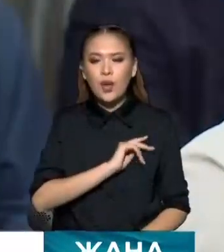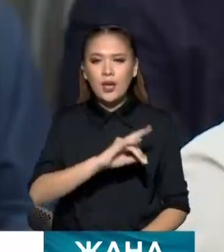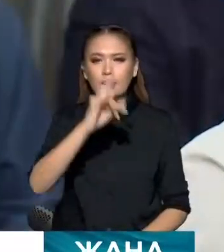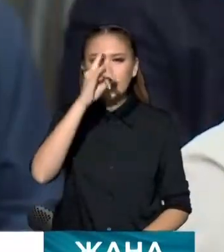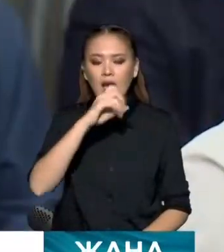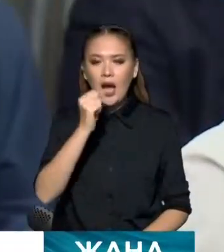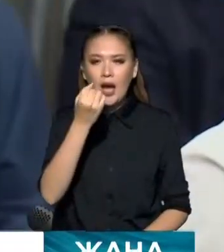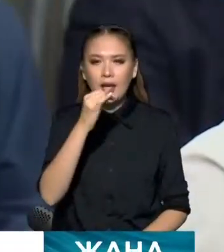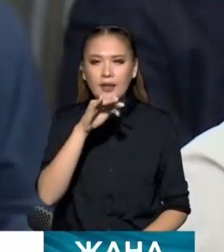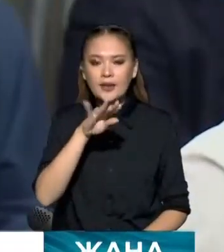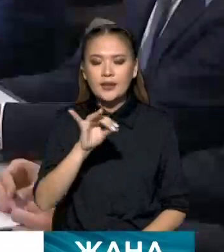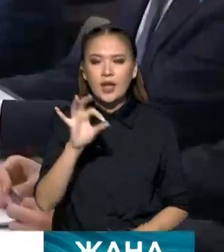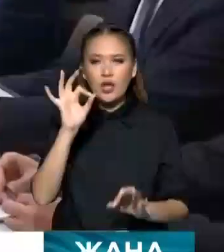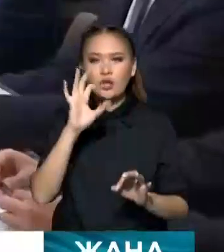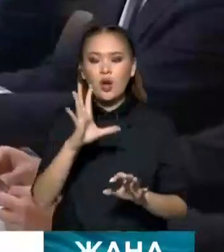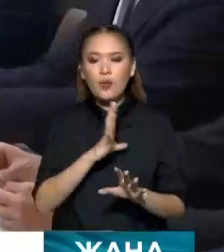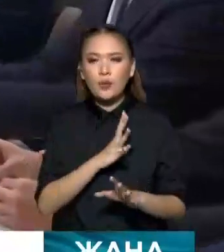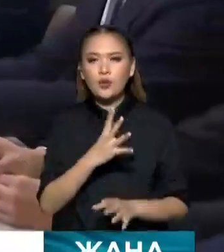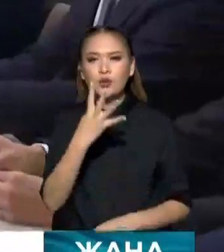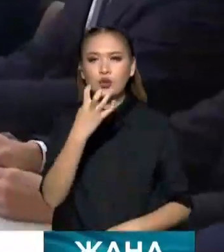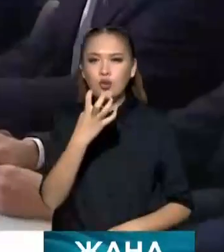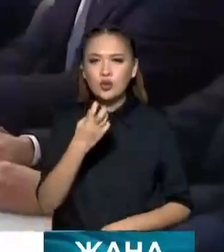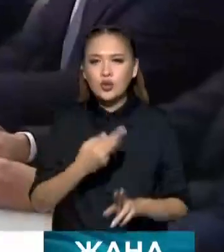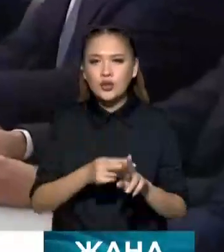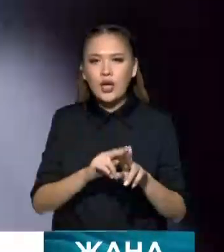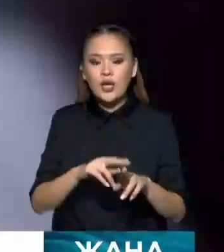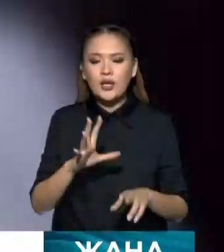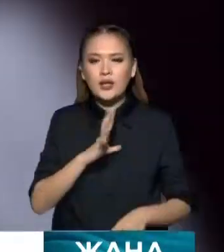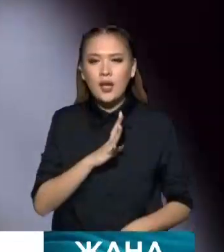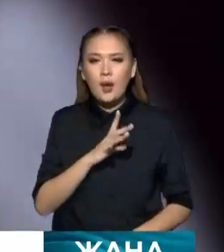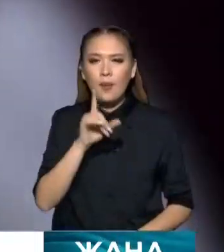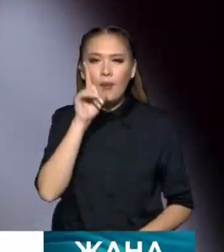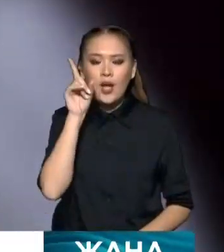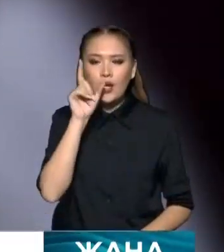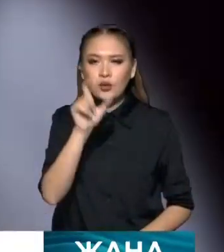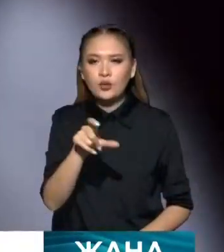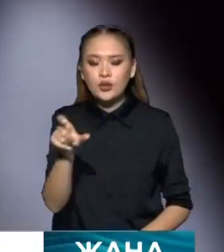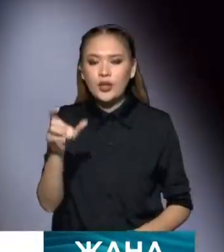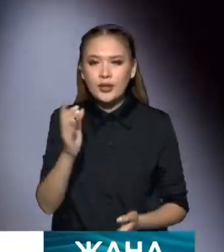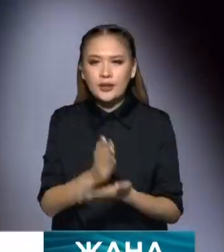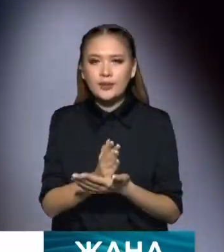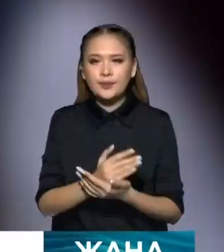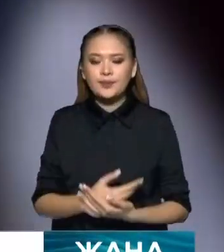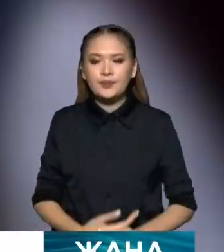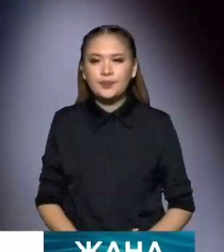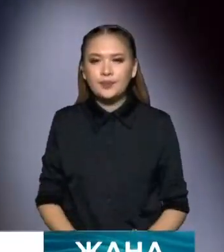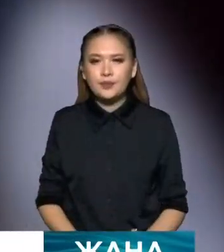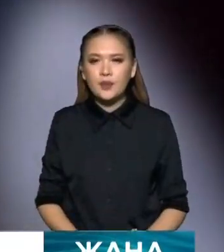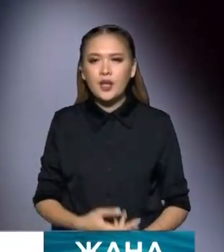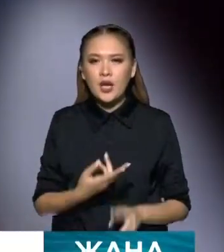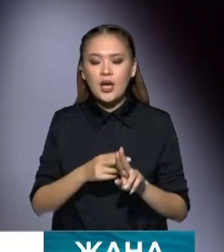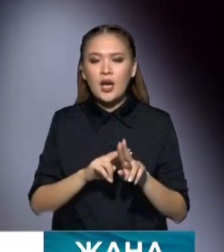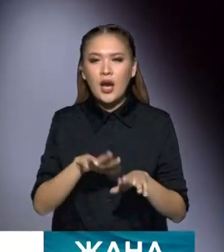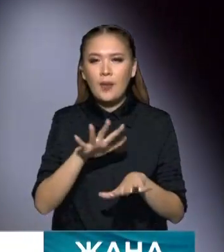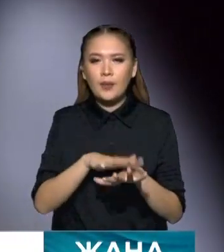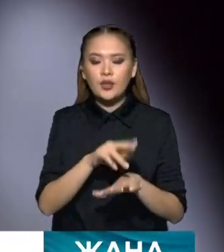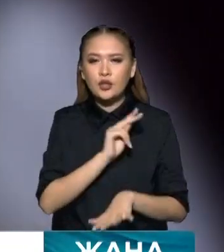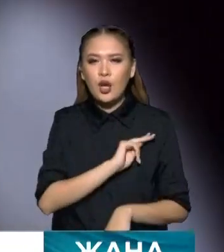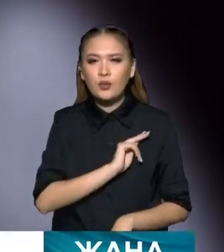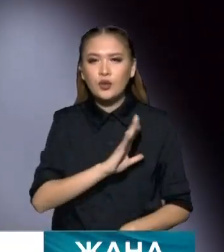IT мамандар мүше. Құрамында 400-ден аса талантты жас бар. 18-ші жылы Сан-Францискоға келіп, біраз стартап компанияларда жұмыс